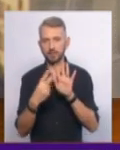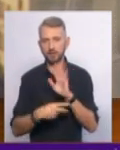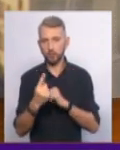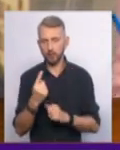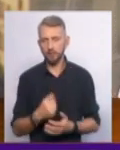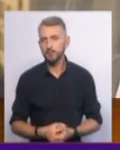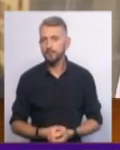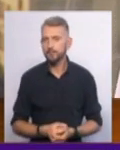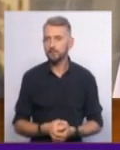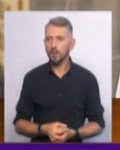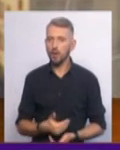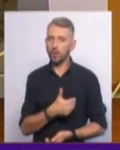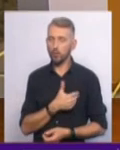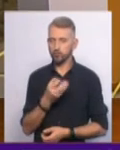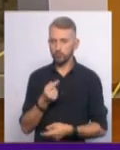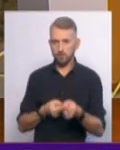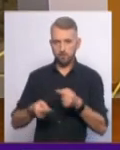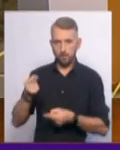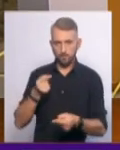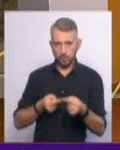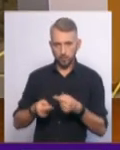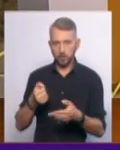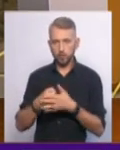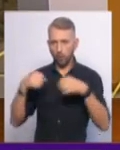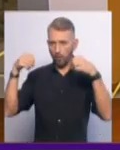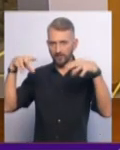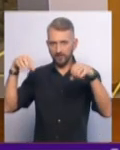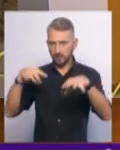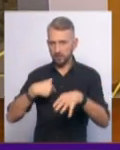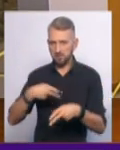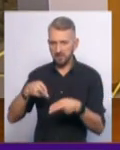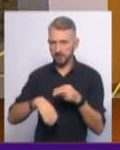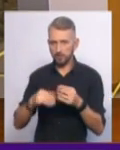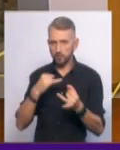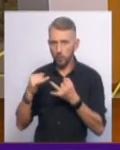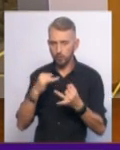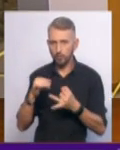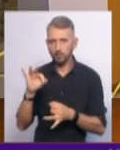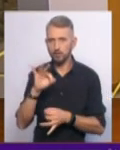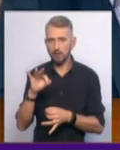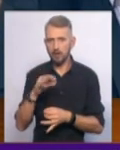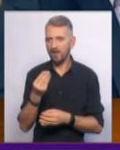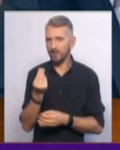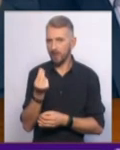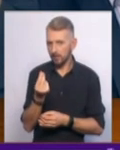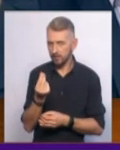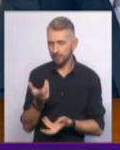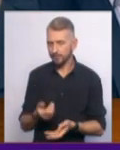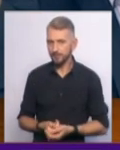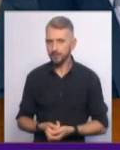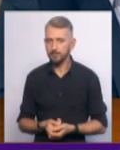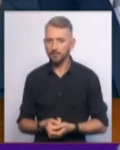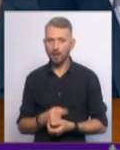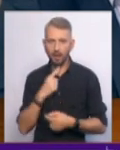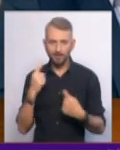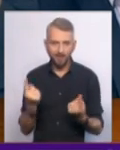223-0971. Пане Михайло, я хотіла ще повернутися до освітлення. Ми так і не завершили розмову з приводу фінансів, з приводу грошей. Зазвичай,